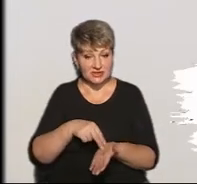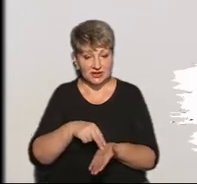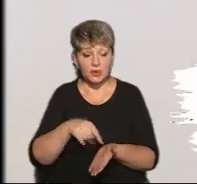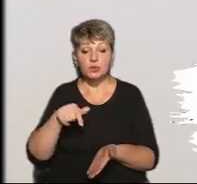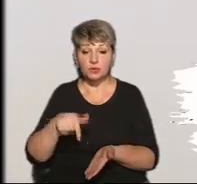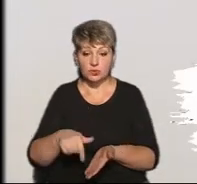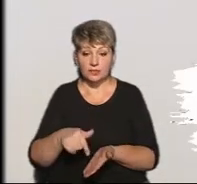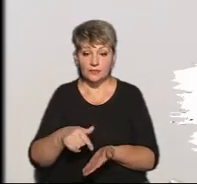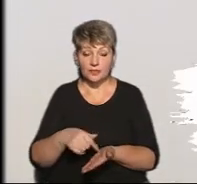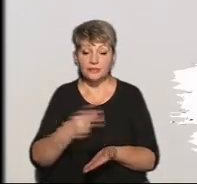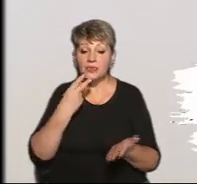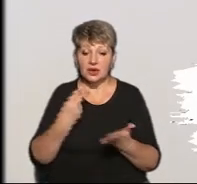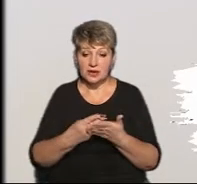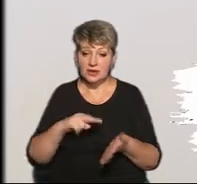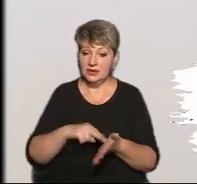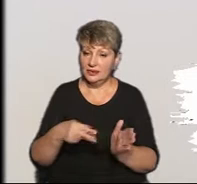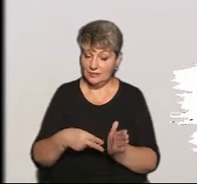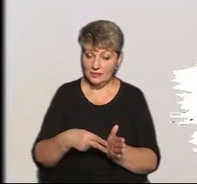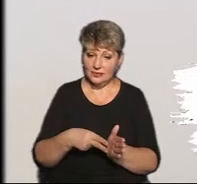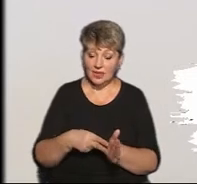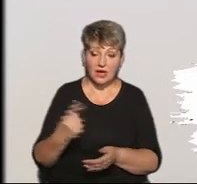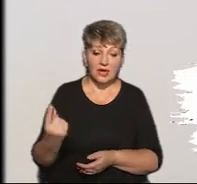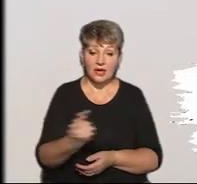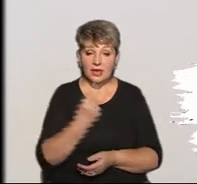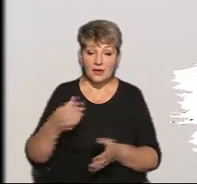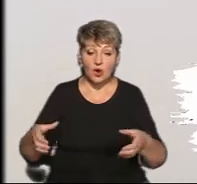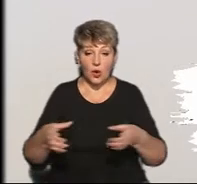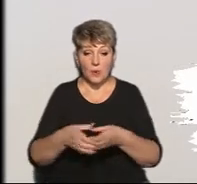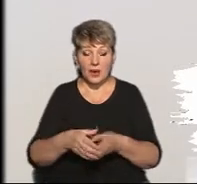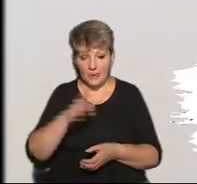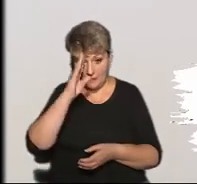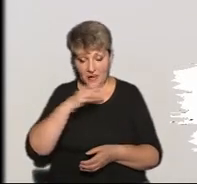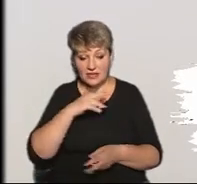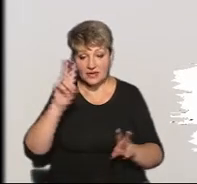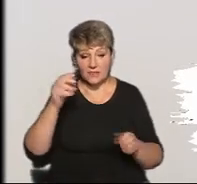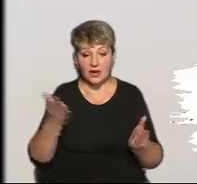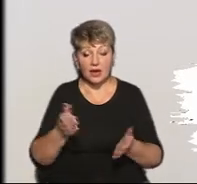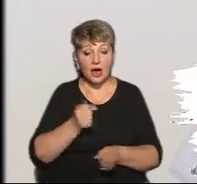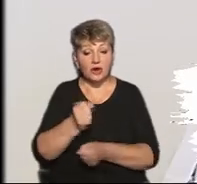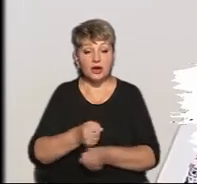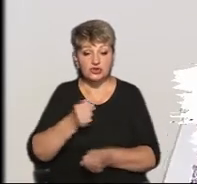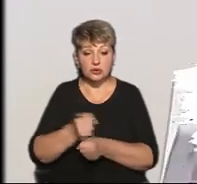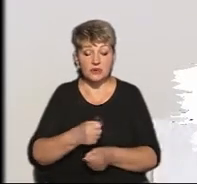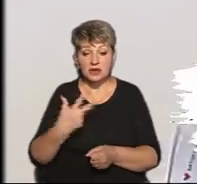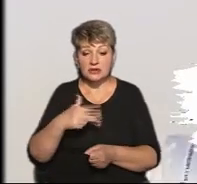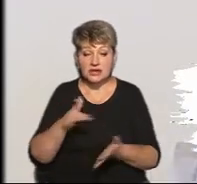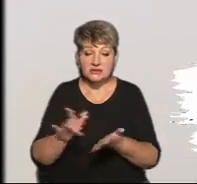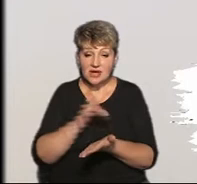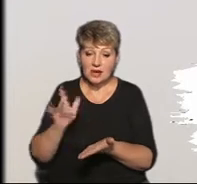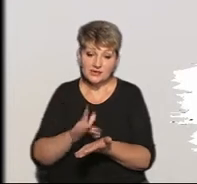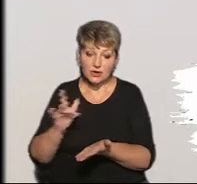тут передбачена, і це єдина команда «Батьківщини», яка її розробила, це понад 30 сторінок,